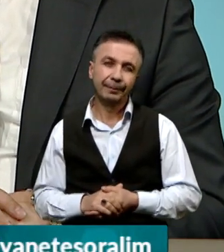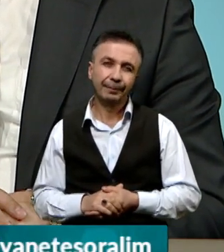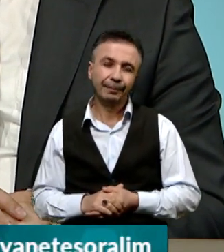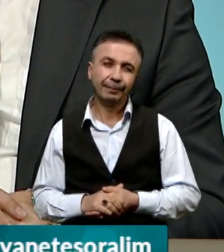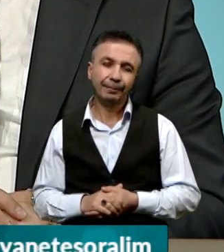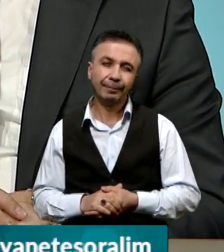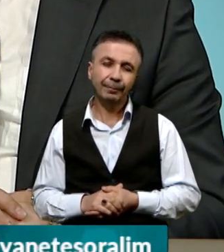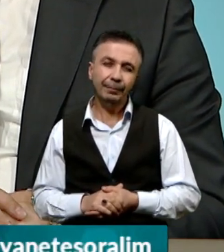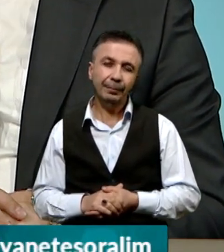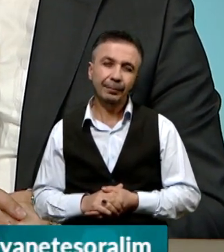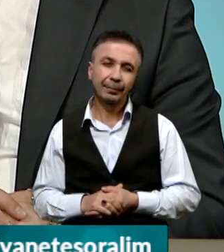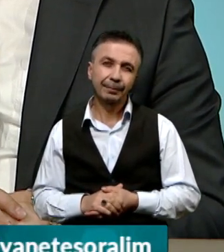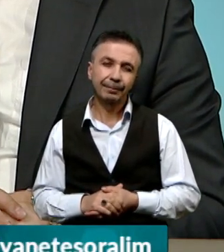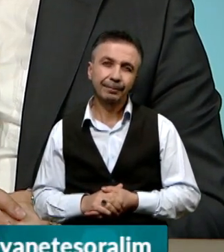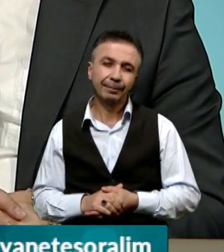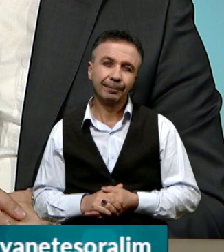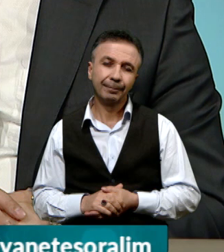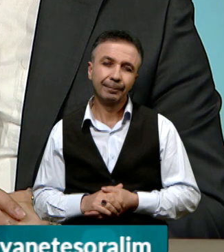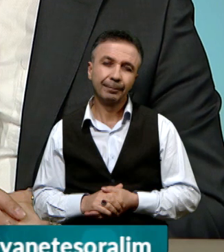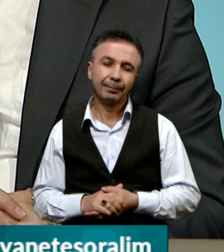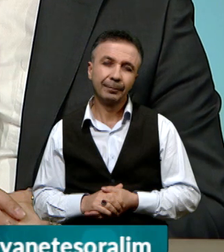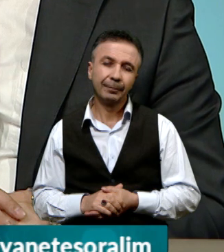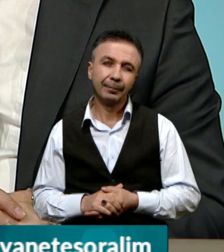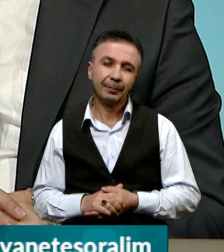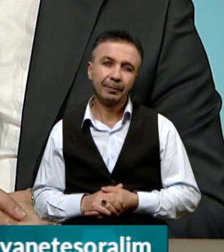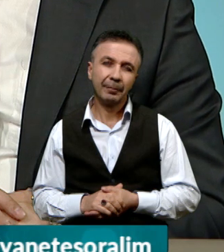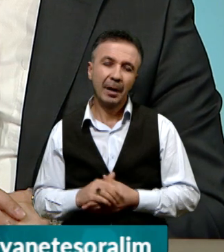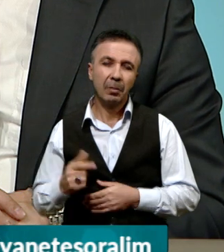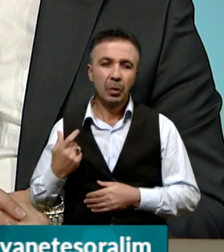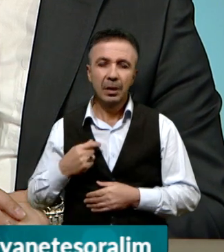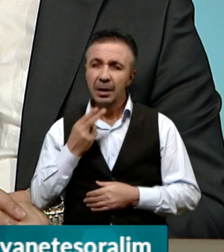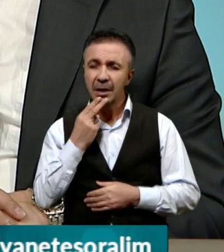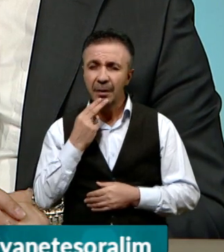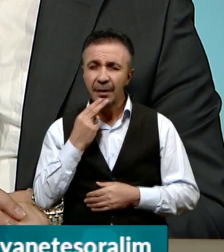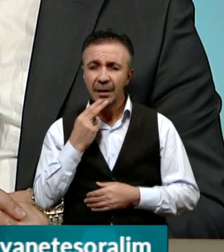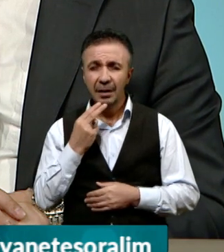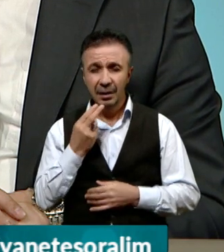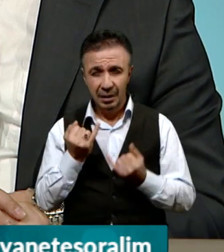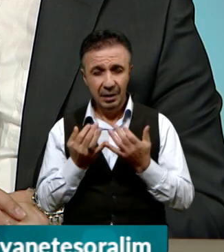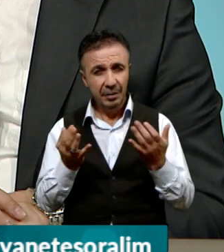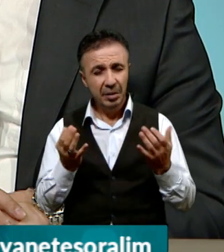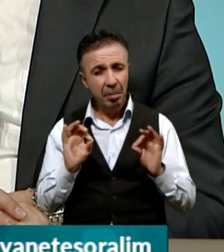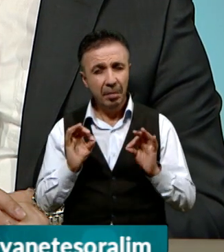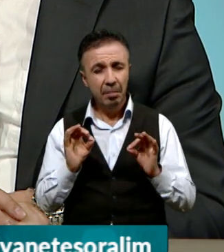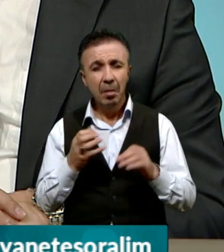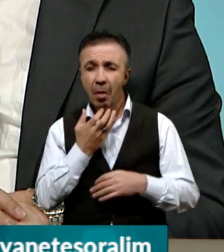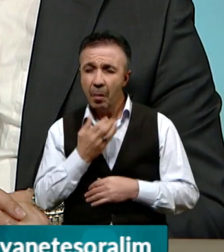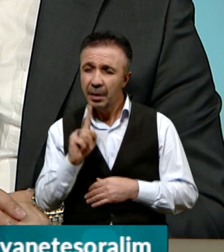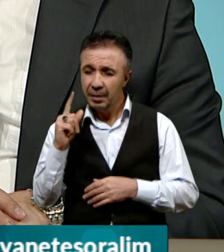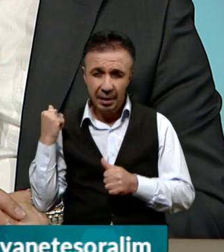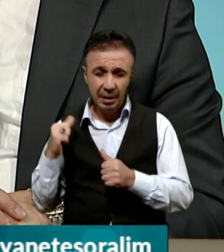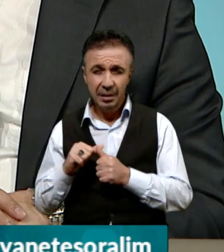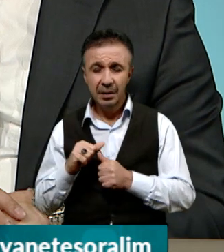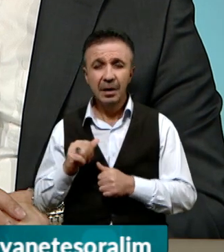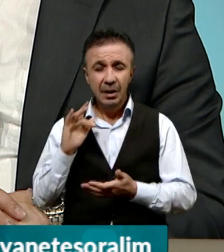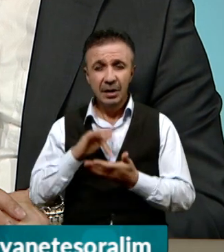diliyorum. Bu özellikle hanımefendi kardeşlerimiz arasında çok yaygın hocam. Yani diyor ki ömürde bir defa kefaret